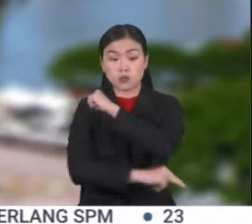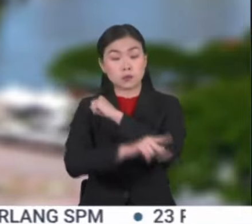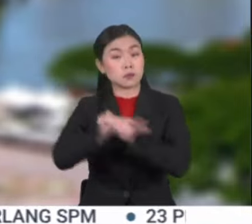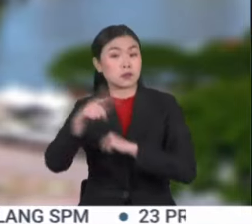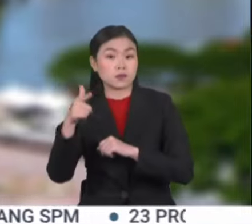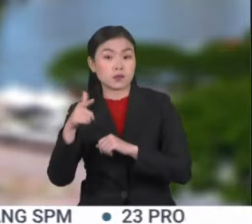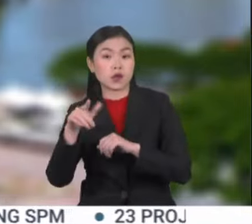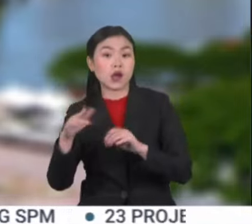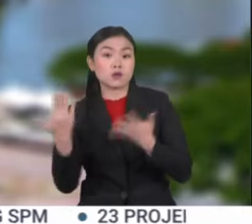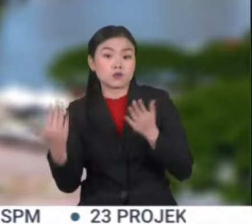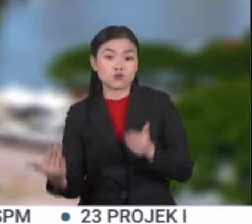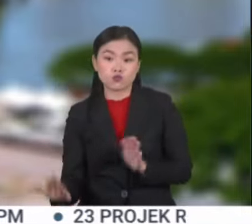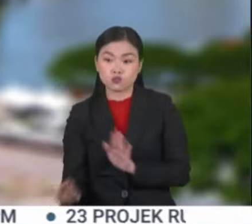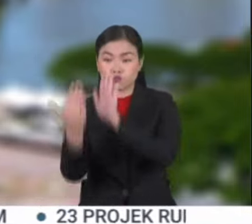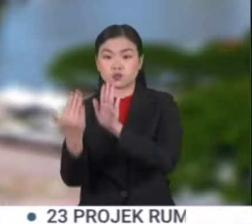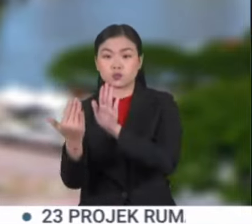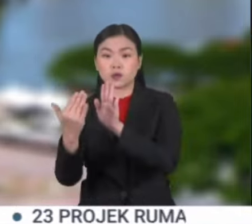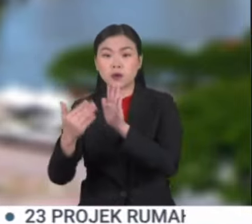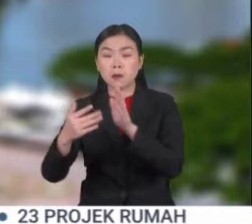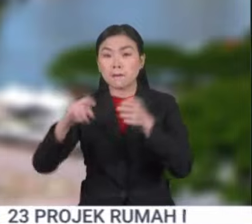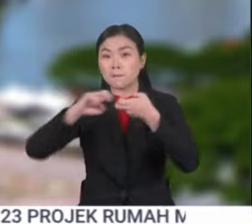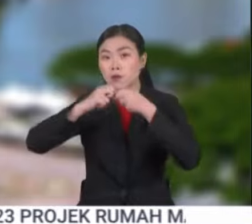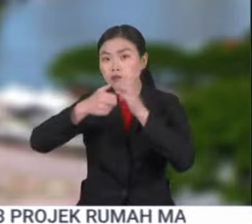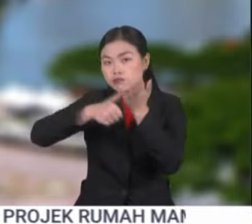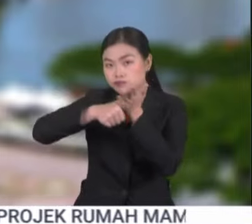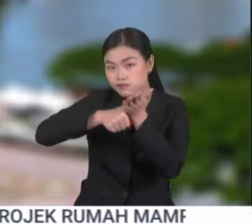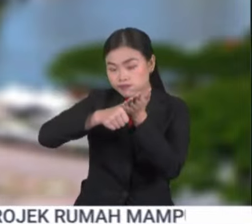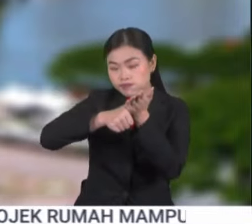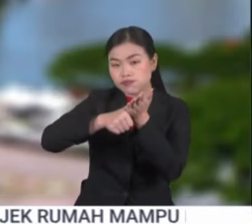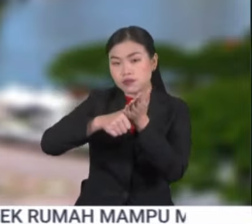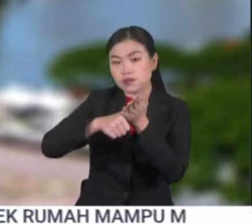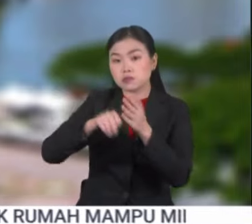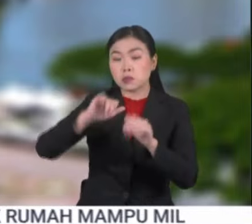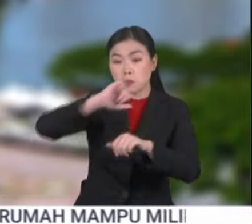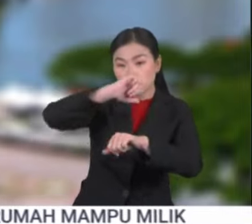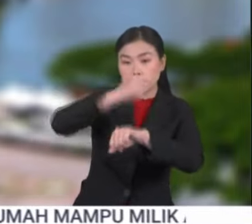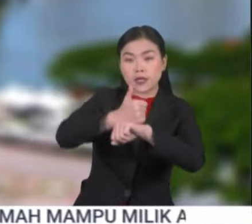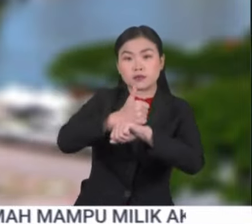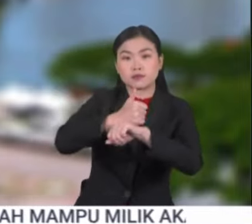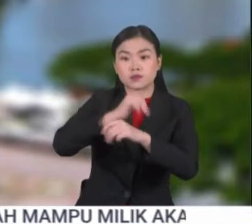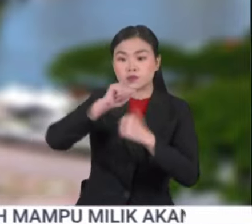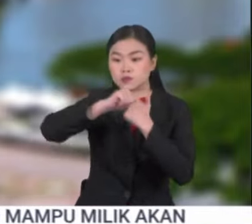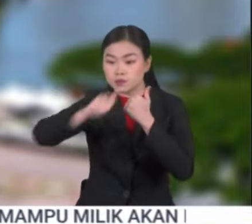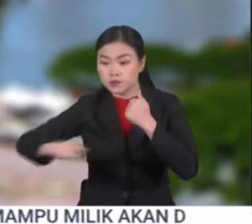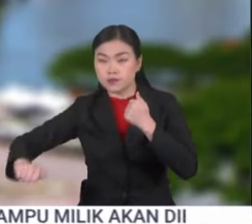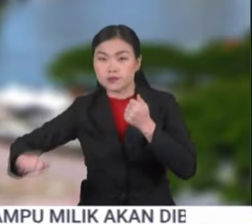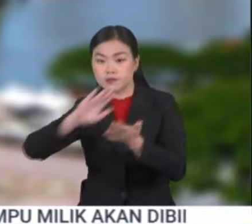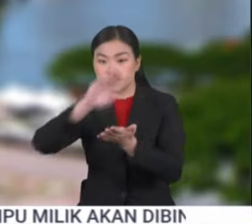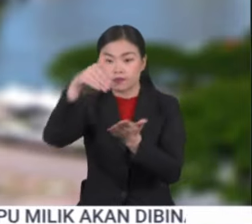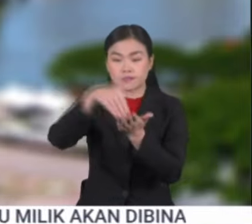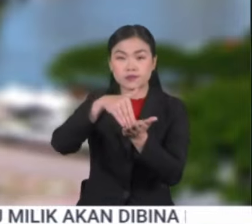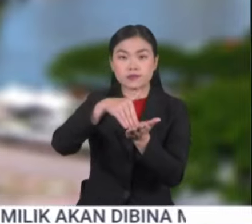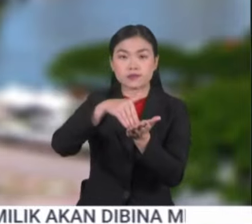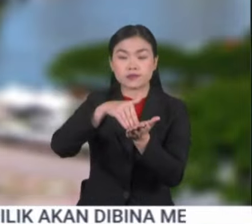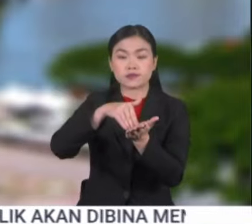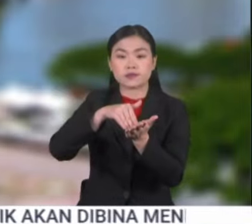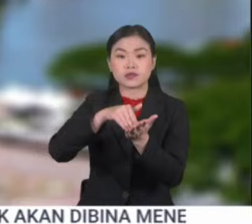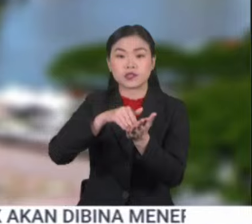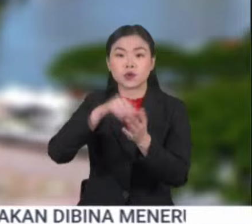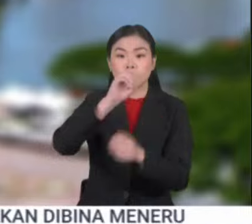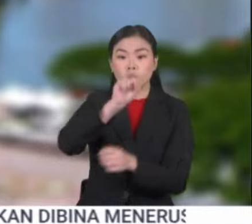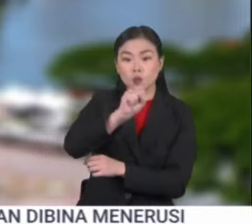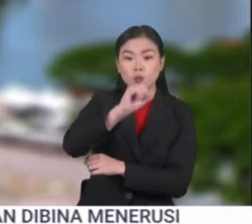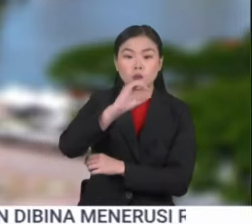menangani isu berkaitan dadah secara komprehensif menerusi jawatankuasa sehenti bagi menangani isu dadah dan substance